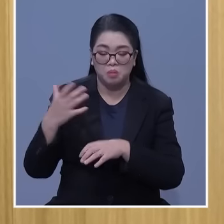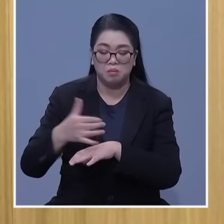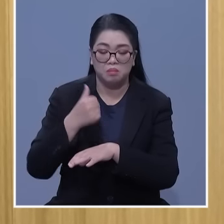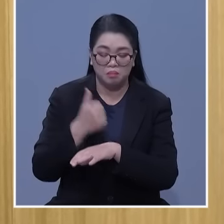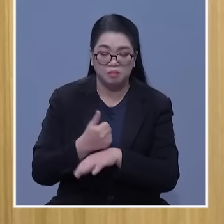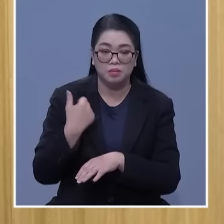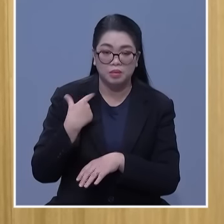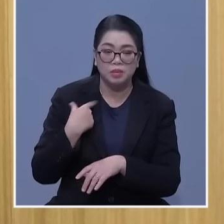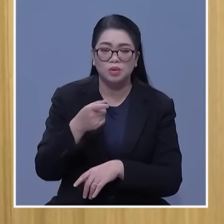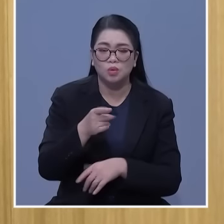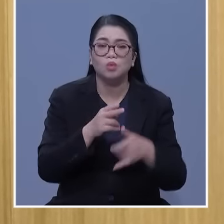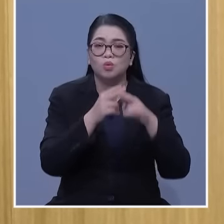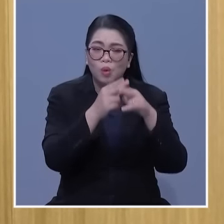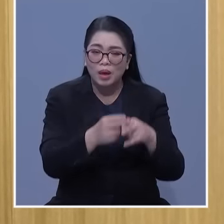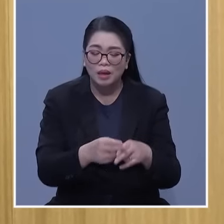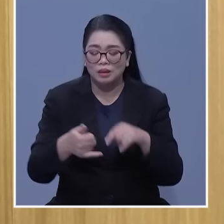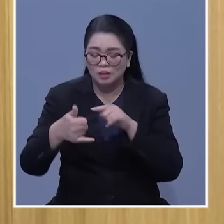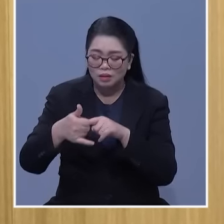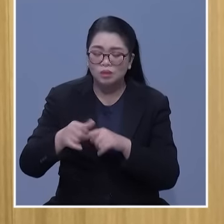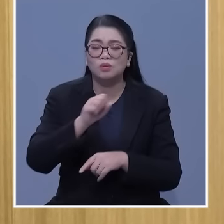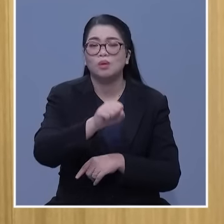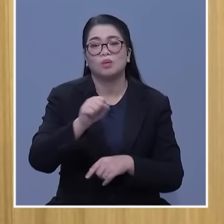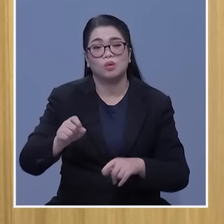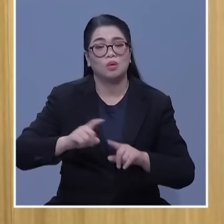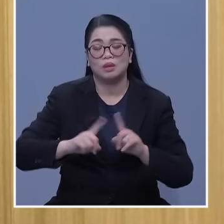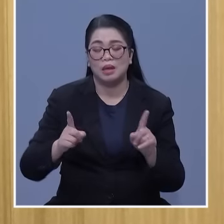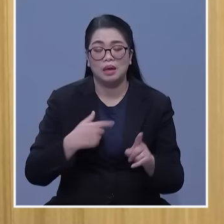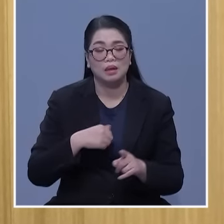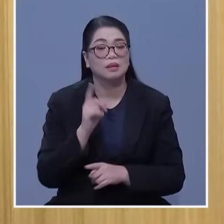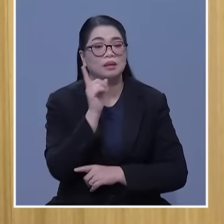ม้แต่ตัวเองอ่ะก็ยังไม่ได้เป็นสสด้วยซ้ำ ครับ พร้อม